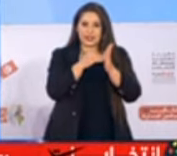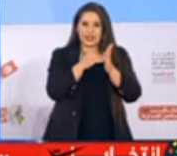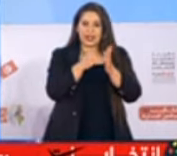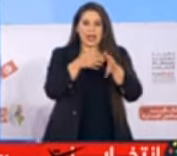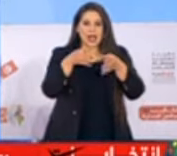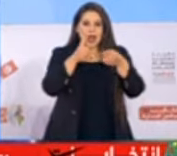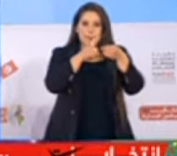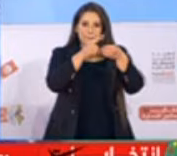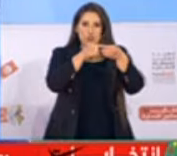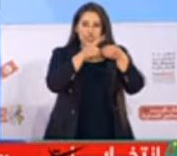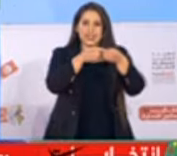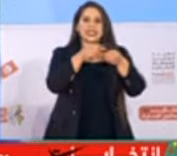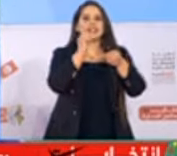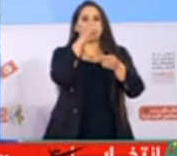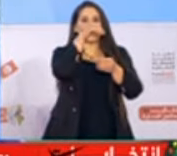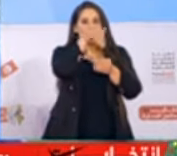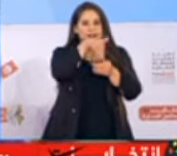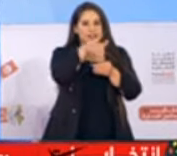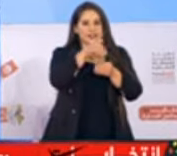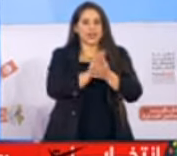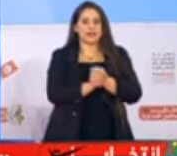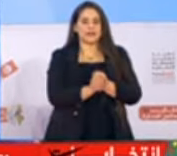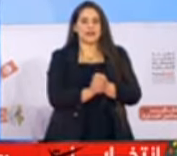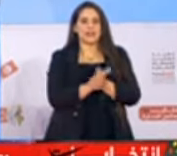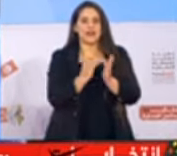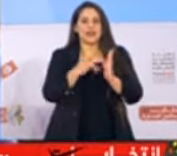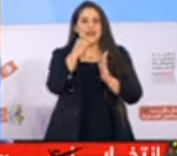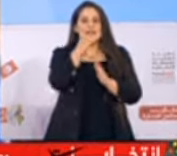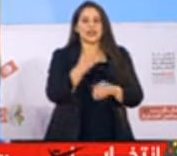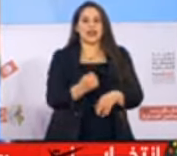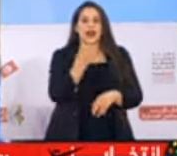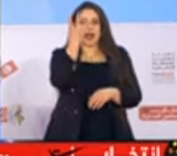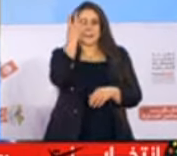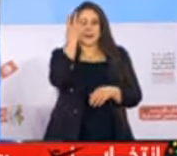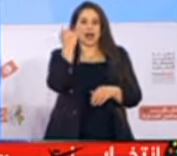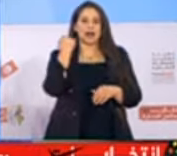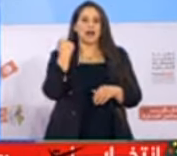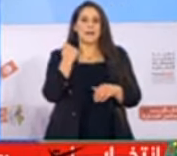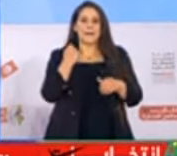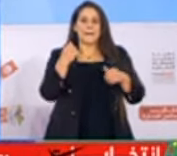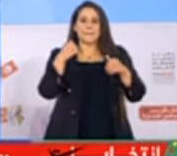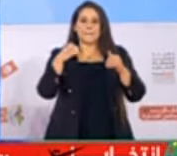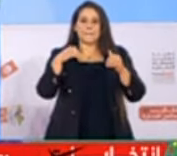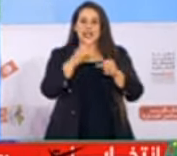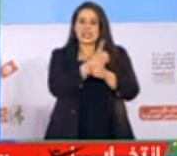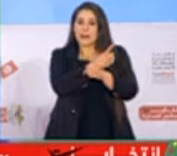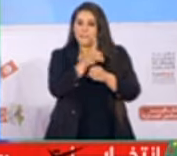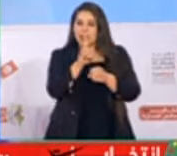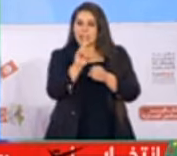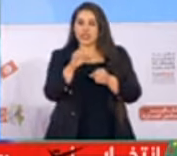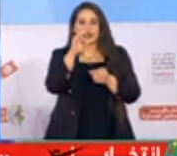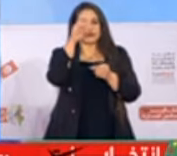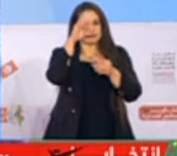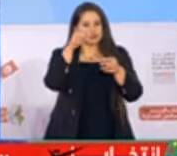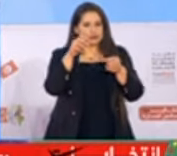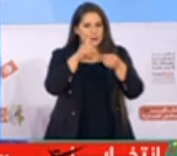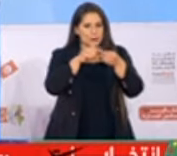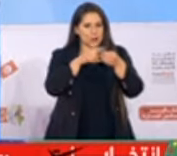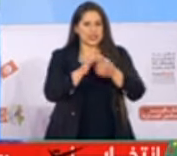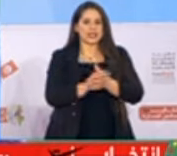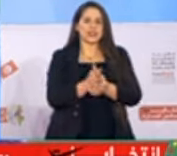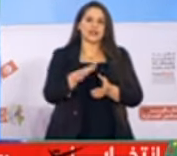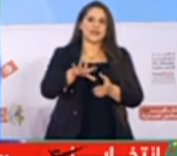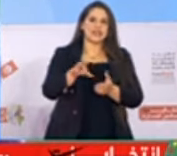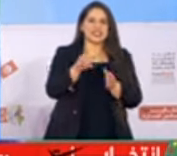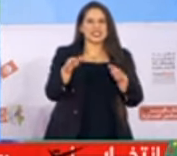بين أكثر من 4 ملايين مشارك في انتخابات محلية ميزتها القرب سواء بين